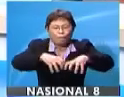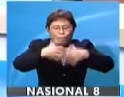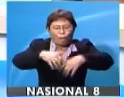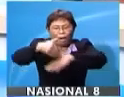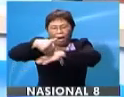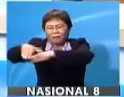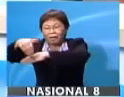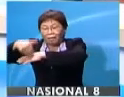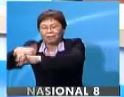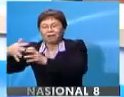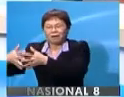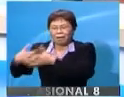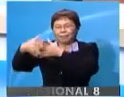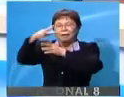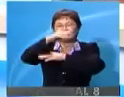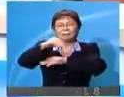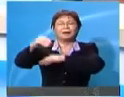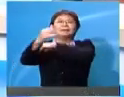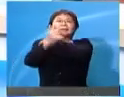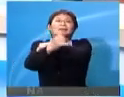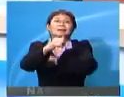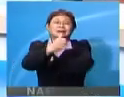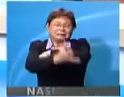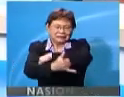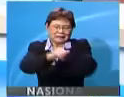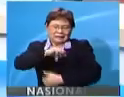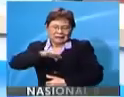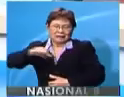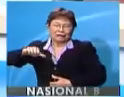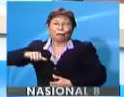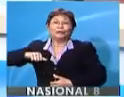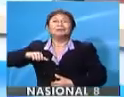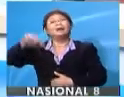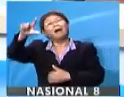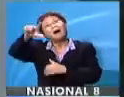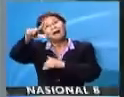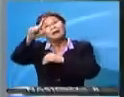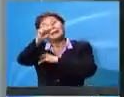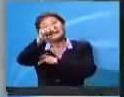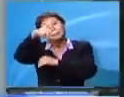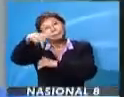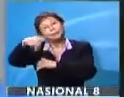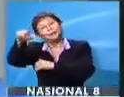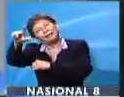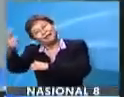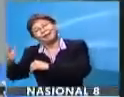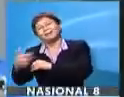ke Amerika Syarikat dan negara anggota TPP yang lain.